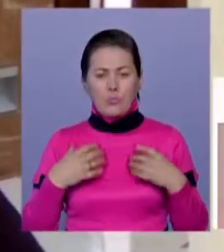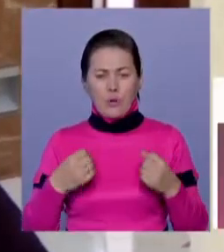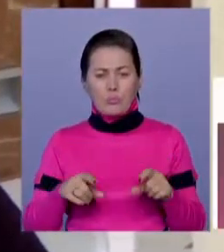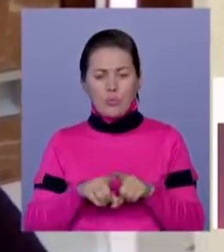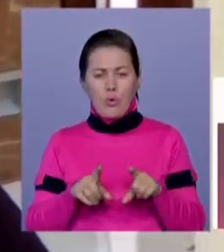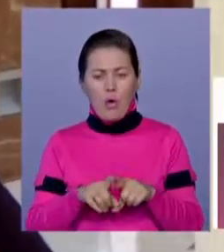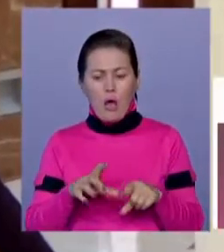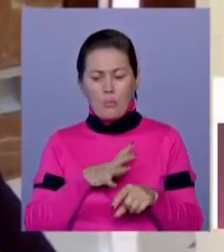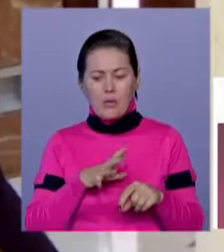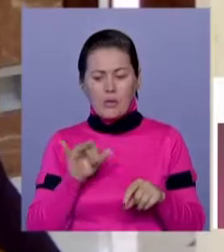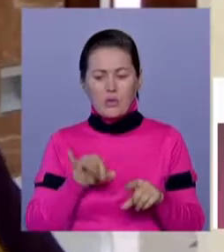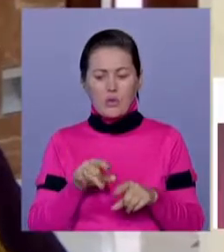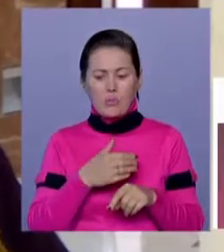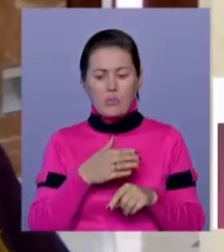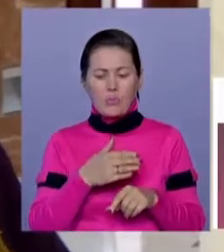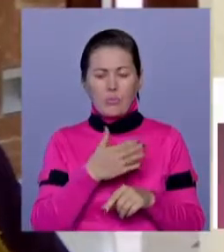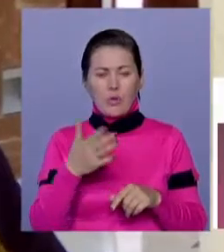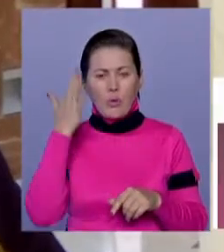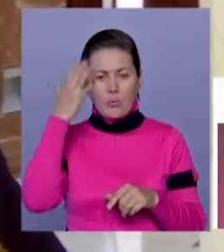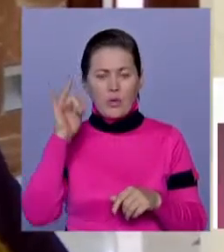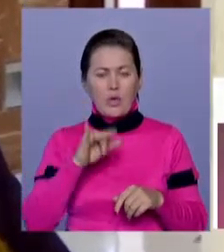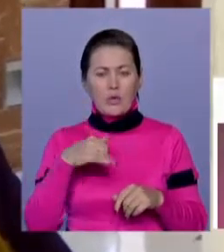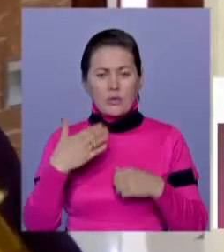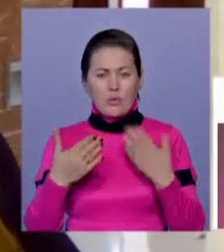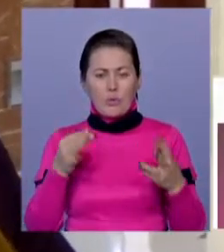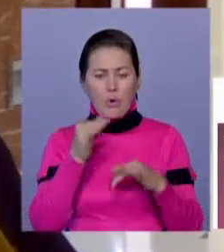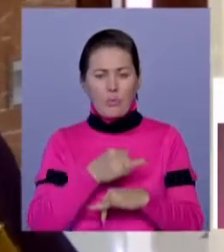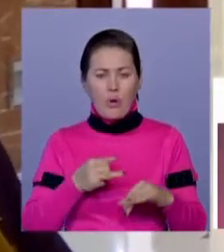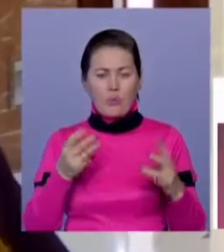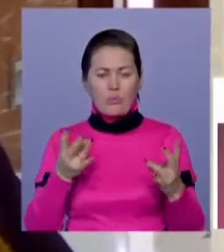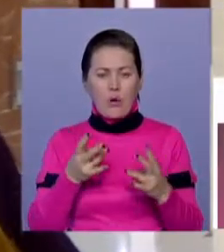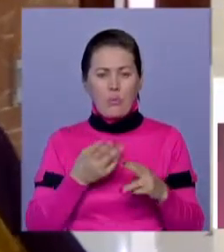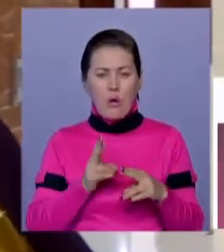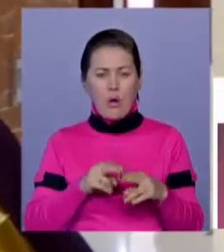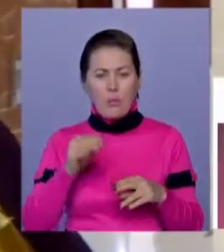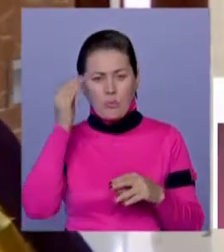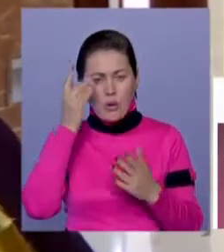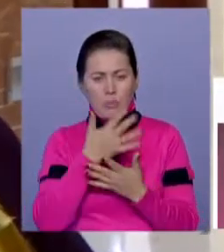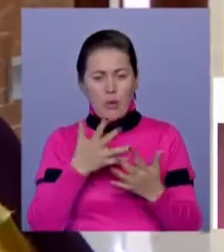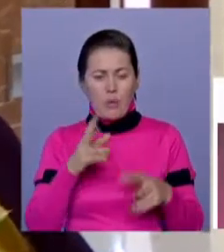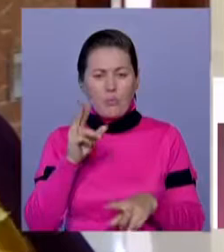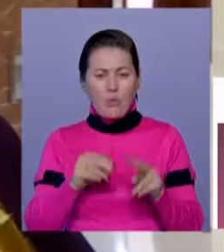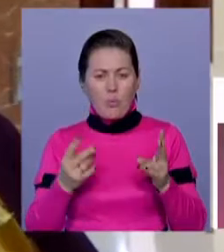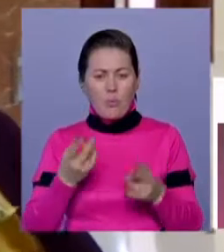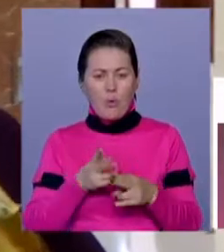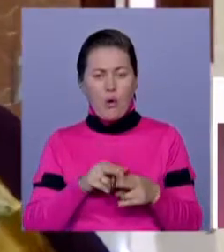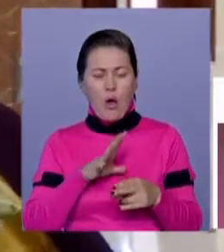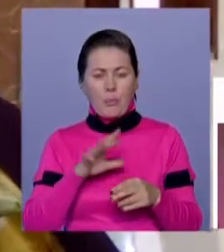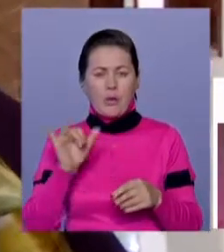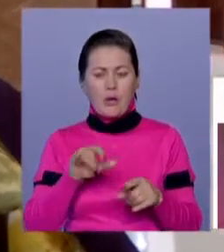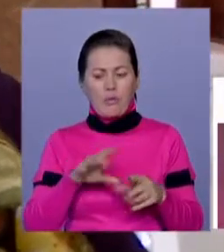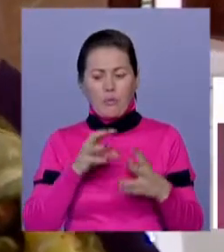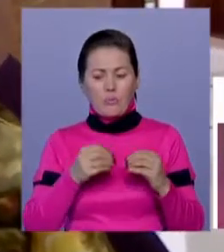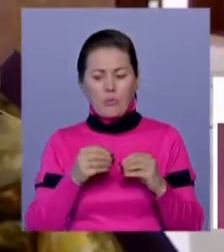Денсаулық сақтау министрлігінің ұсынысы менің ойымша жан-жақты талқылауды талап етеді. Түрлі көзқарастар ескерілуі қажет. Өйткені түптеп